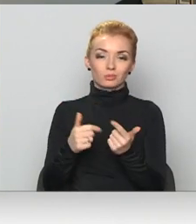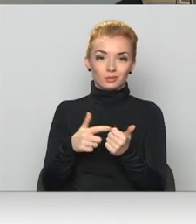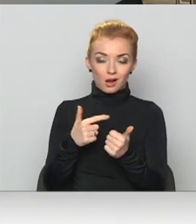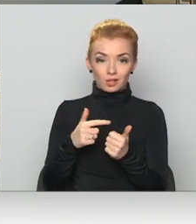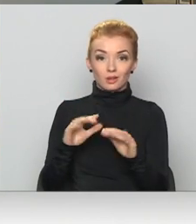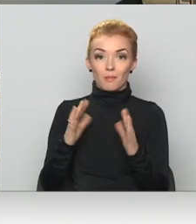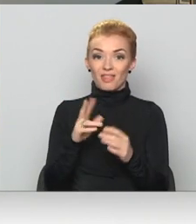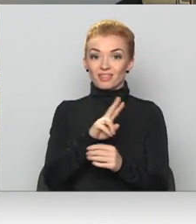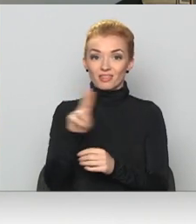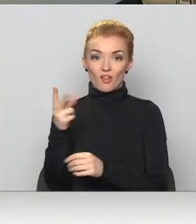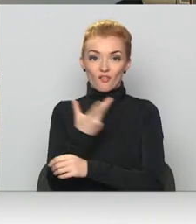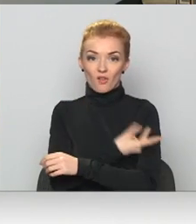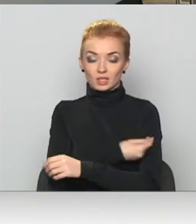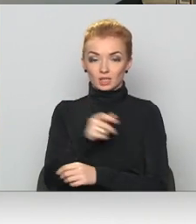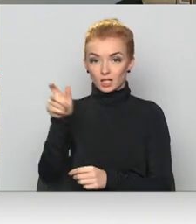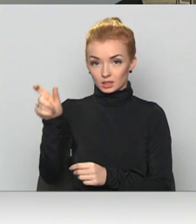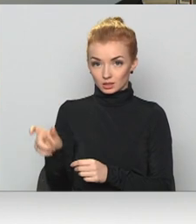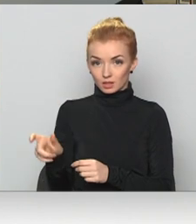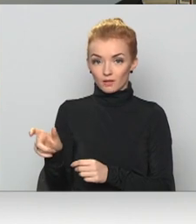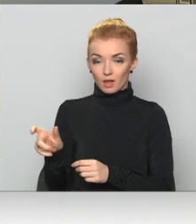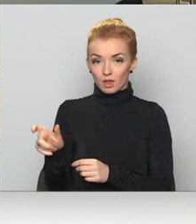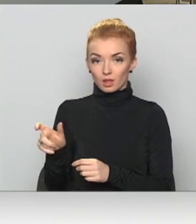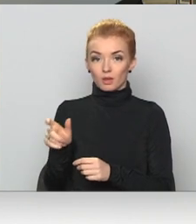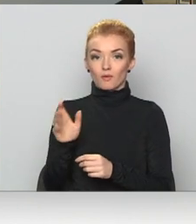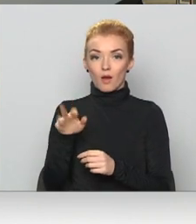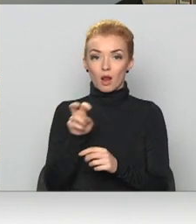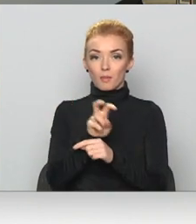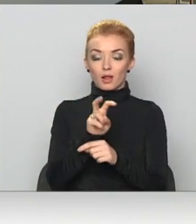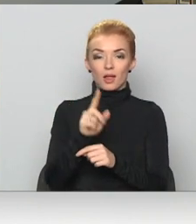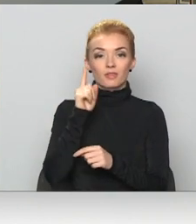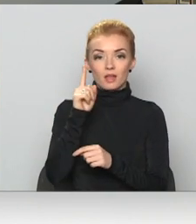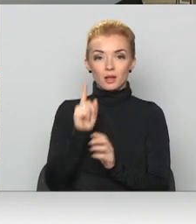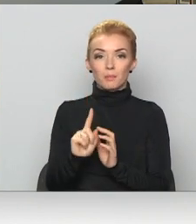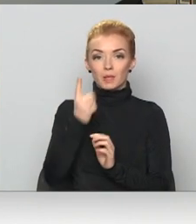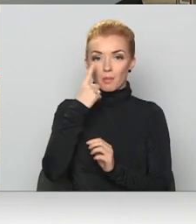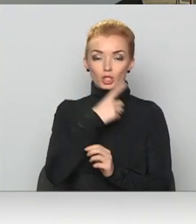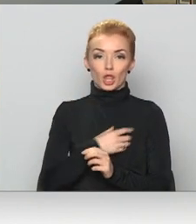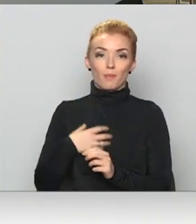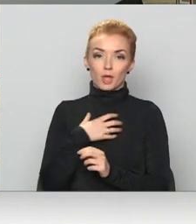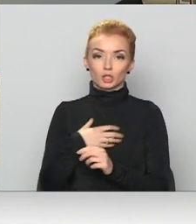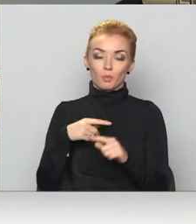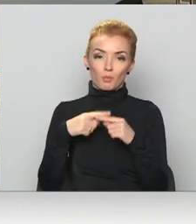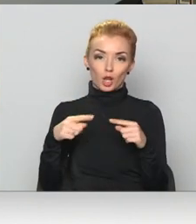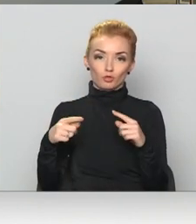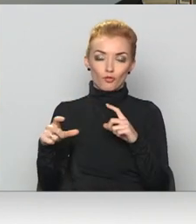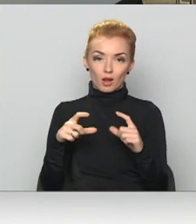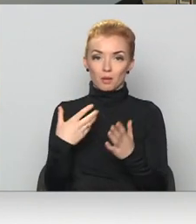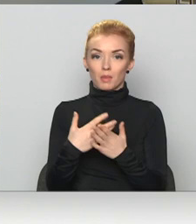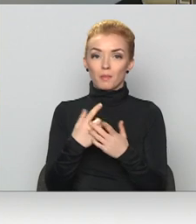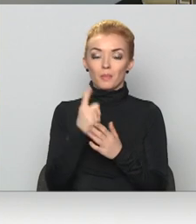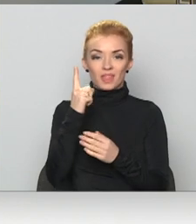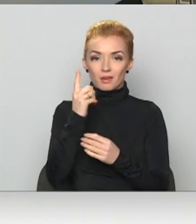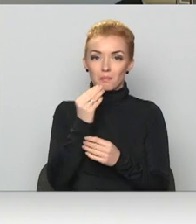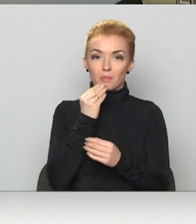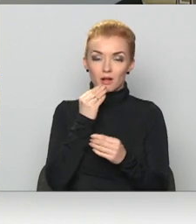savukārt nevakcinēti cilvēki. Viņiem būs pieejami tikai pirmās nepieciešamības preču veikali, kā piemēram pārtikas